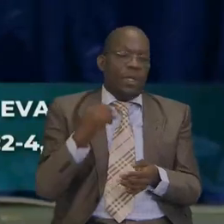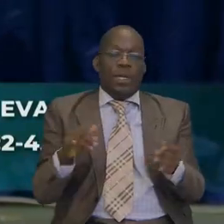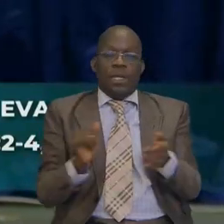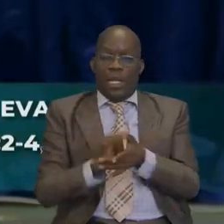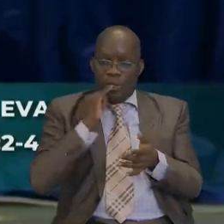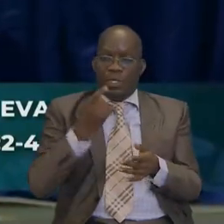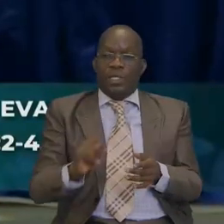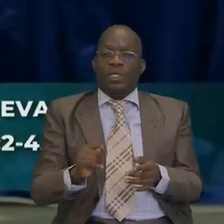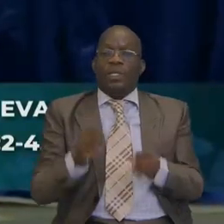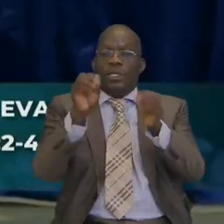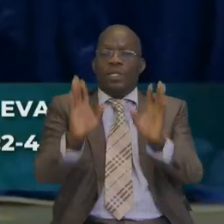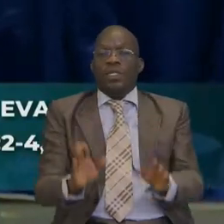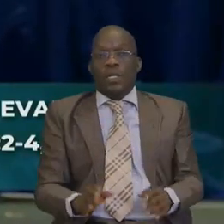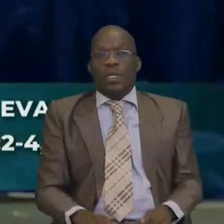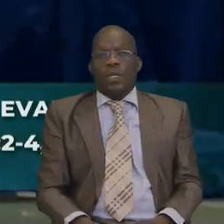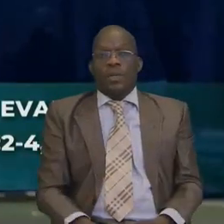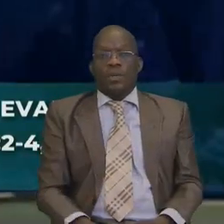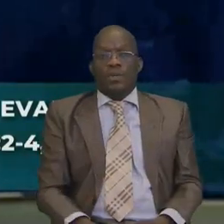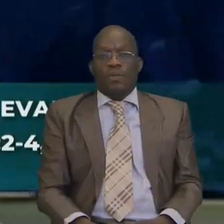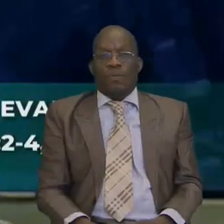c'est l'enseignant.